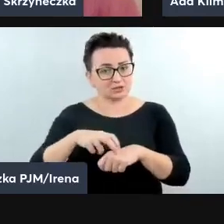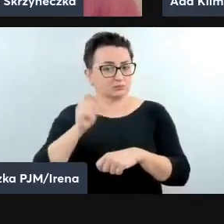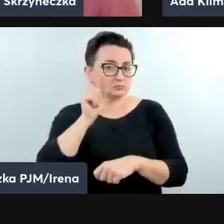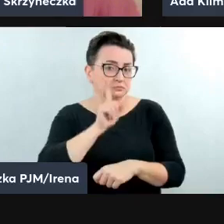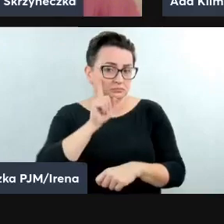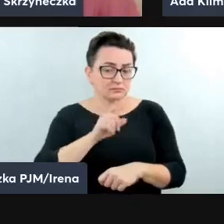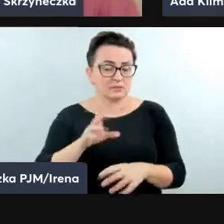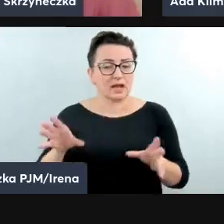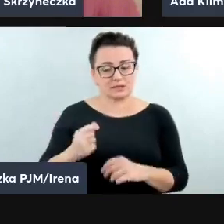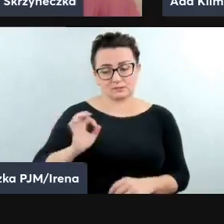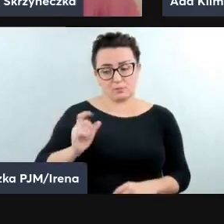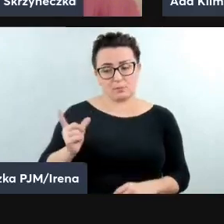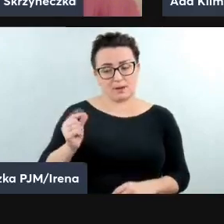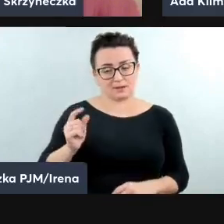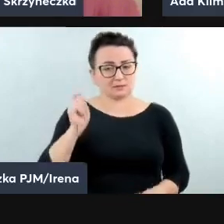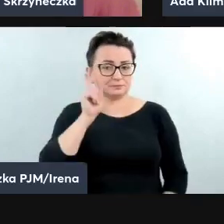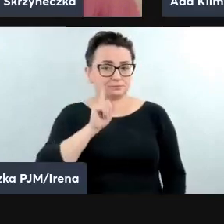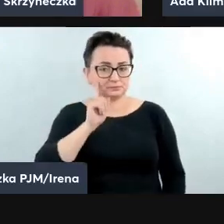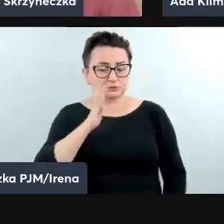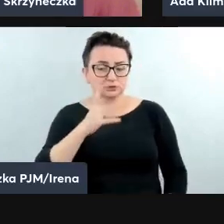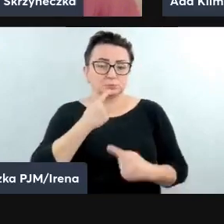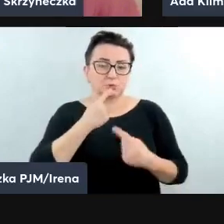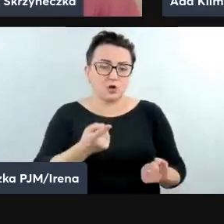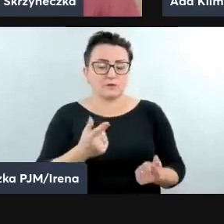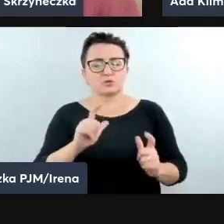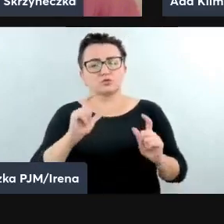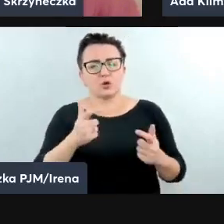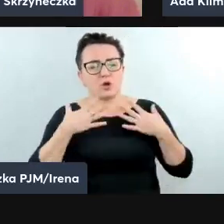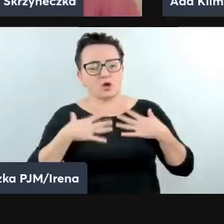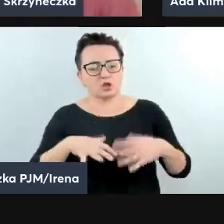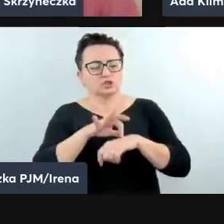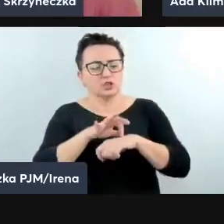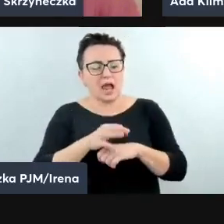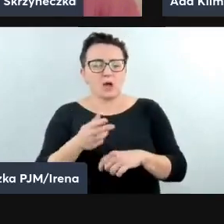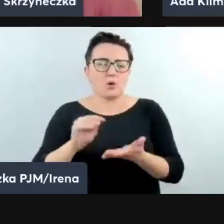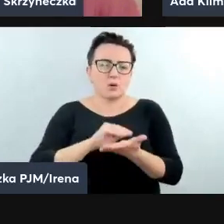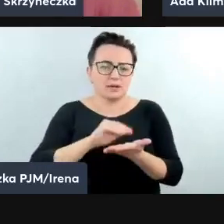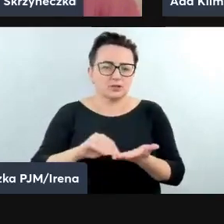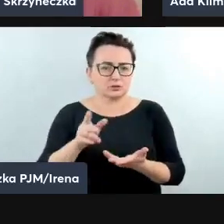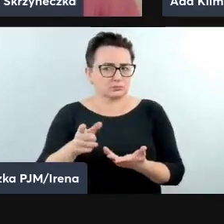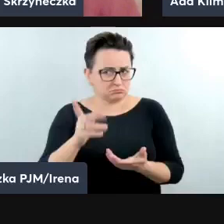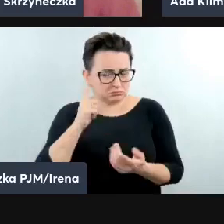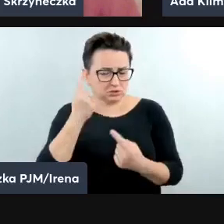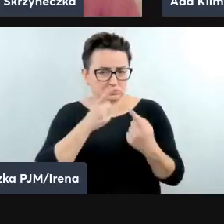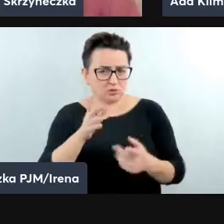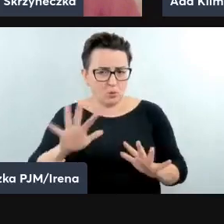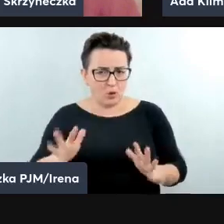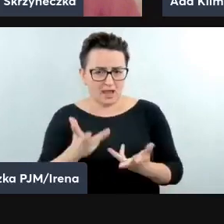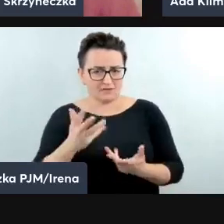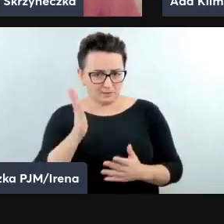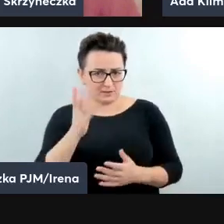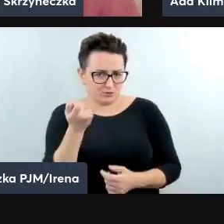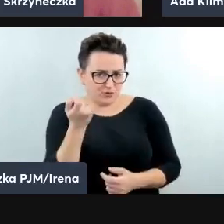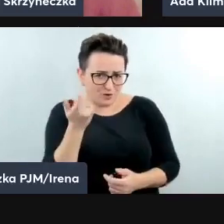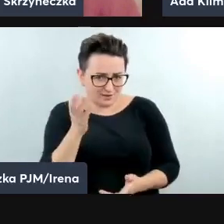O anatomii, o miesiączce czy coś, myślę, że będzie im chociaż trochę łatwiej. I tak sobie też, wiecie, poprawiam humor, że tak powiem, że to jest coś, co